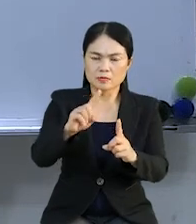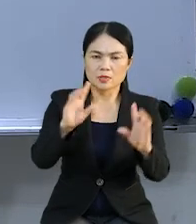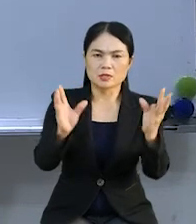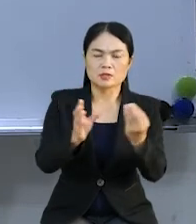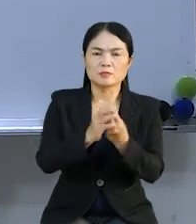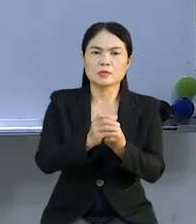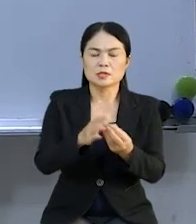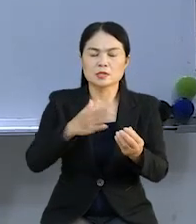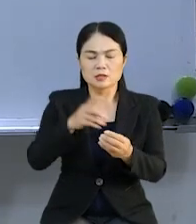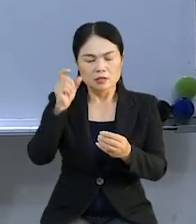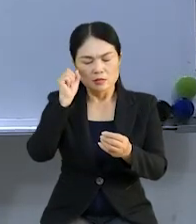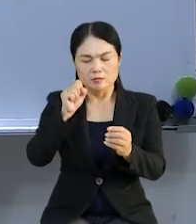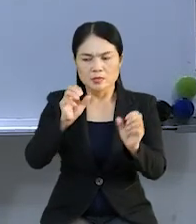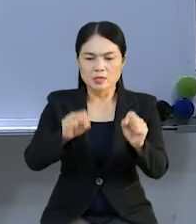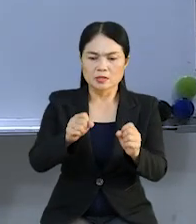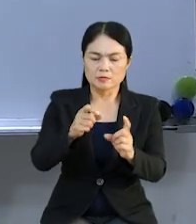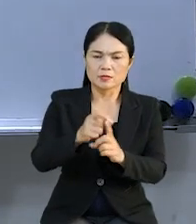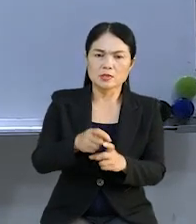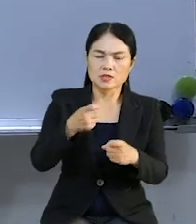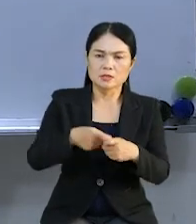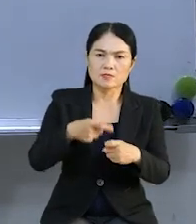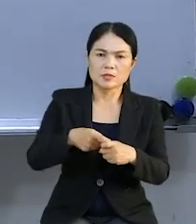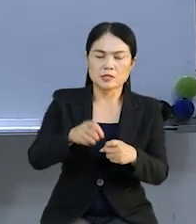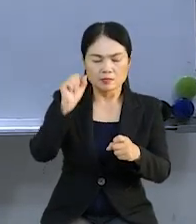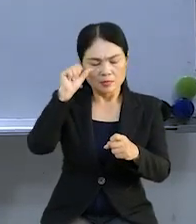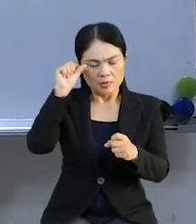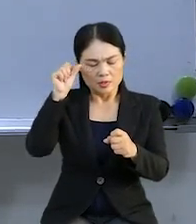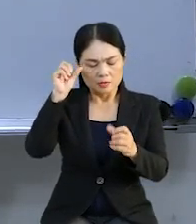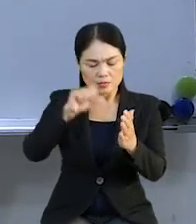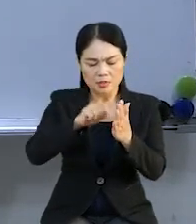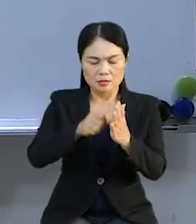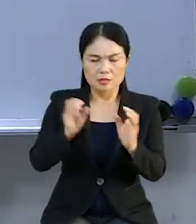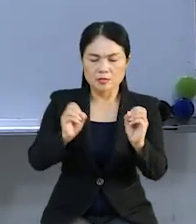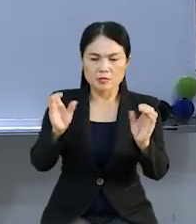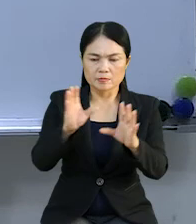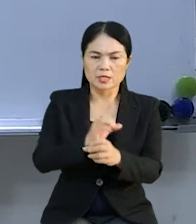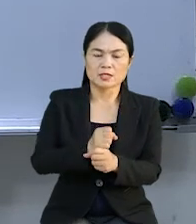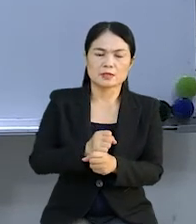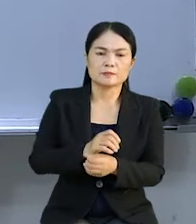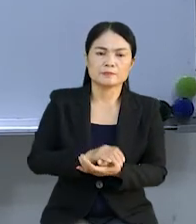นแต่ลูกครูโยธาโกนอาเจปิบะนังอาเจโยนในมันบาน